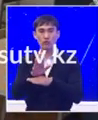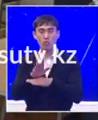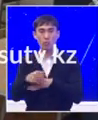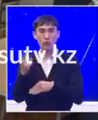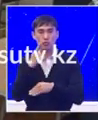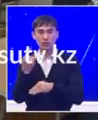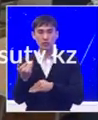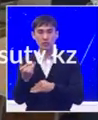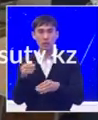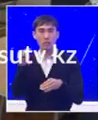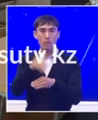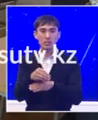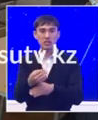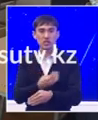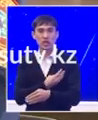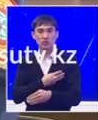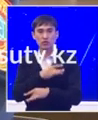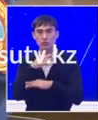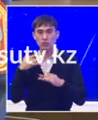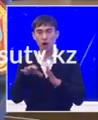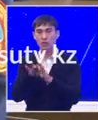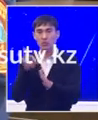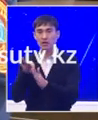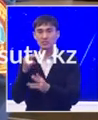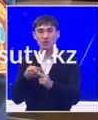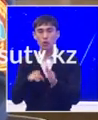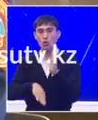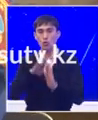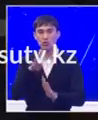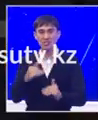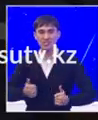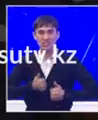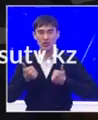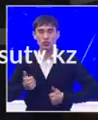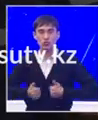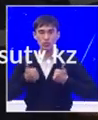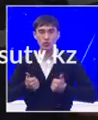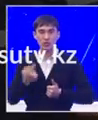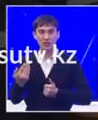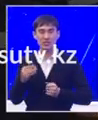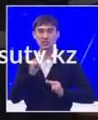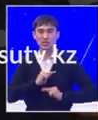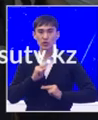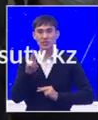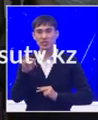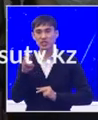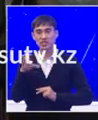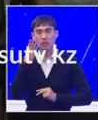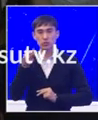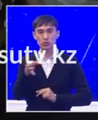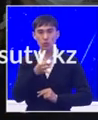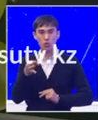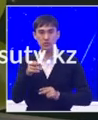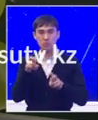Желающих попасть в этот класс было немало, но отобрали самых лучших и целеустремленных. Для них сотрудники ДЧС Алматинской